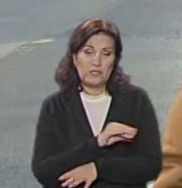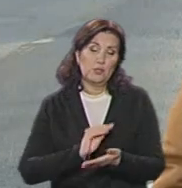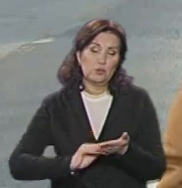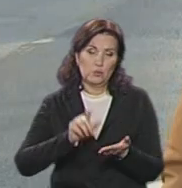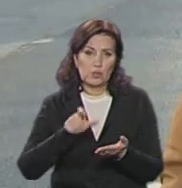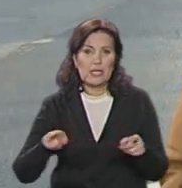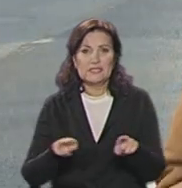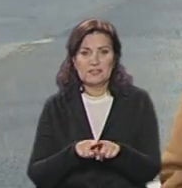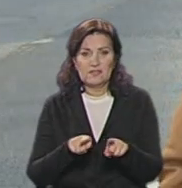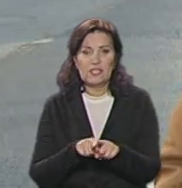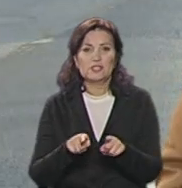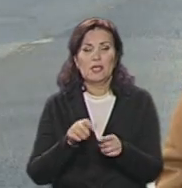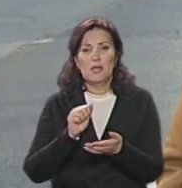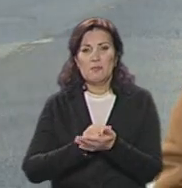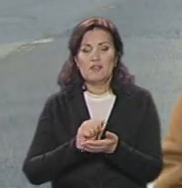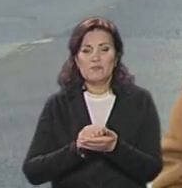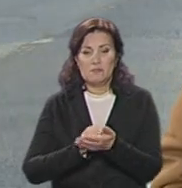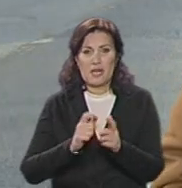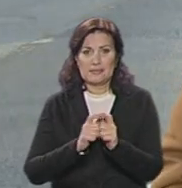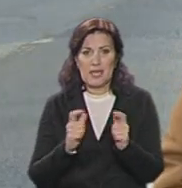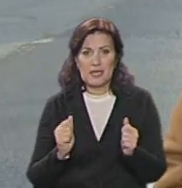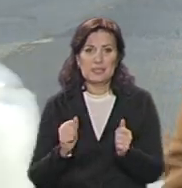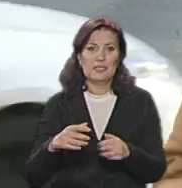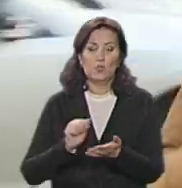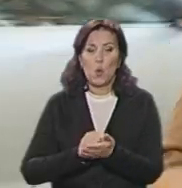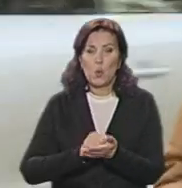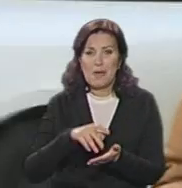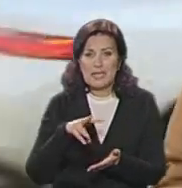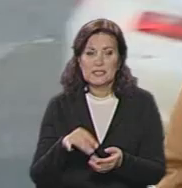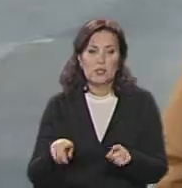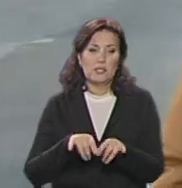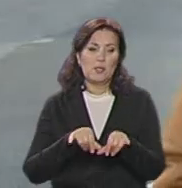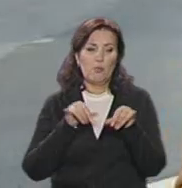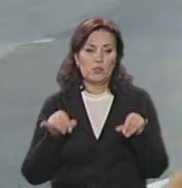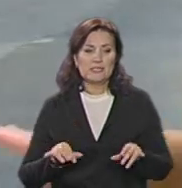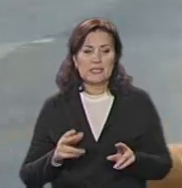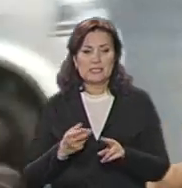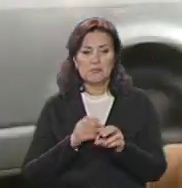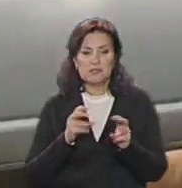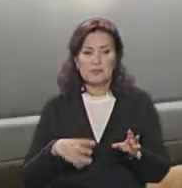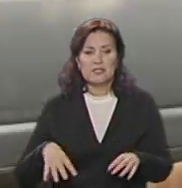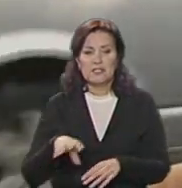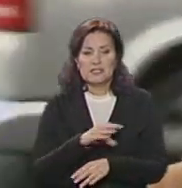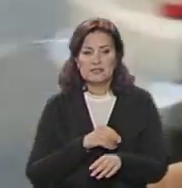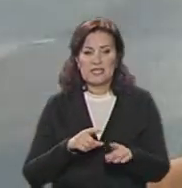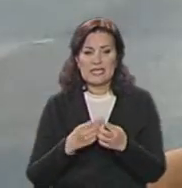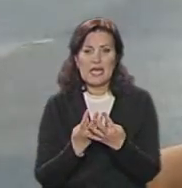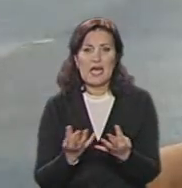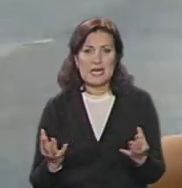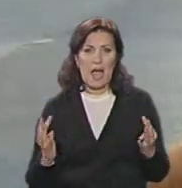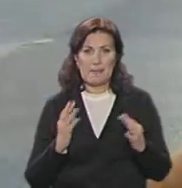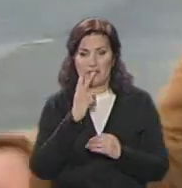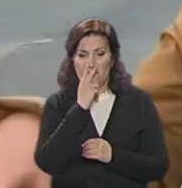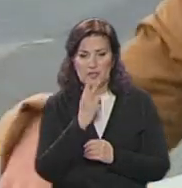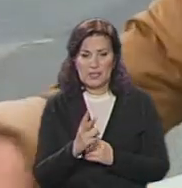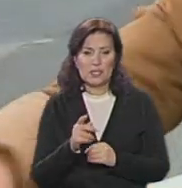теж перевіряють наші прес-карти, наші усі документи. От такі посилені заходи безпеки. Тут ось є такі рамки, можливо, вам видно,